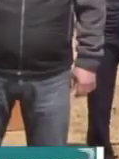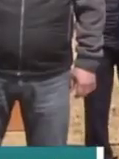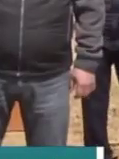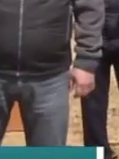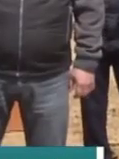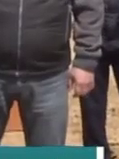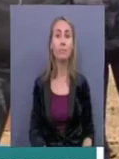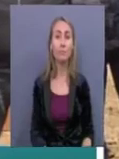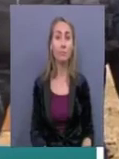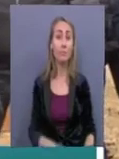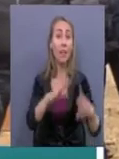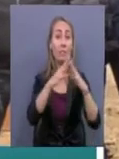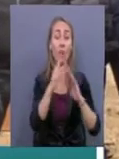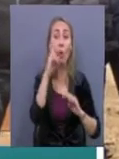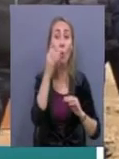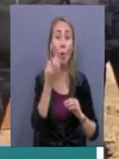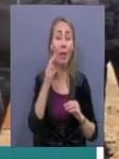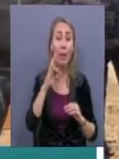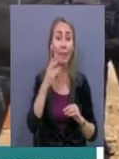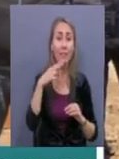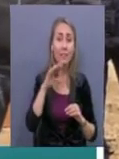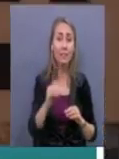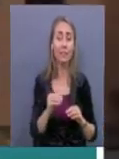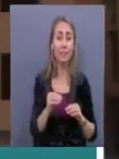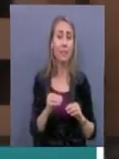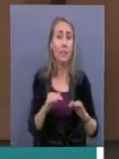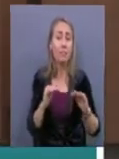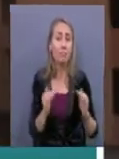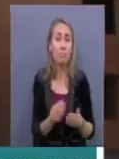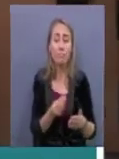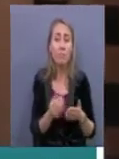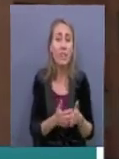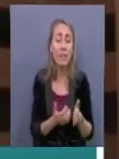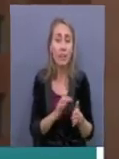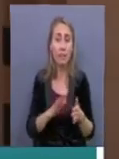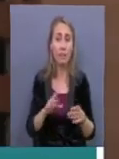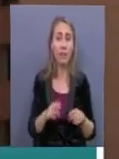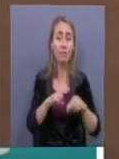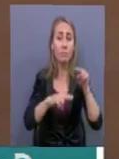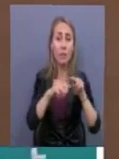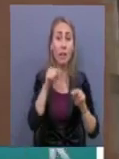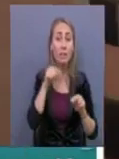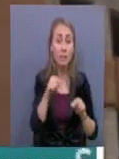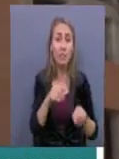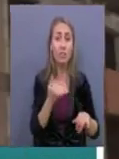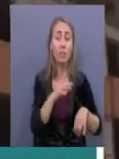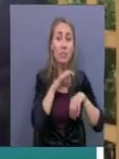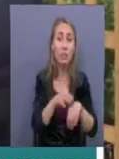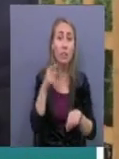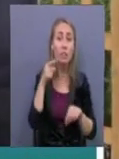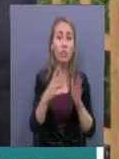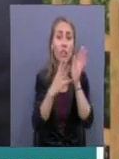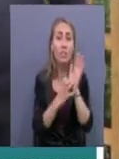мен әлеуметтік нысандардың тапшылығын сезініп отыр. Қазір мұнда 1200 орындық мектеп құрылысы қолға алынған. Жоба құны 2 миллиард теңгеге